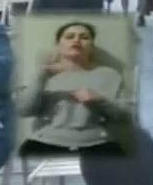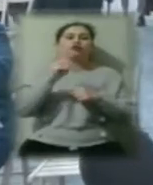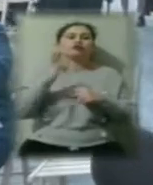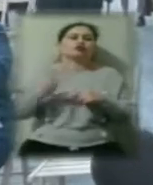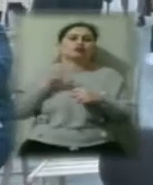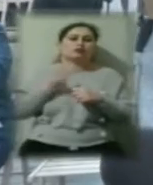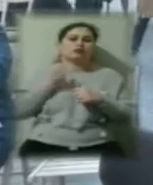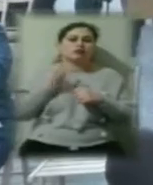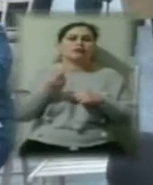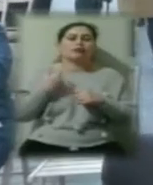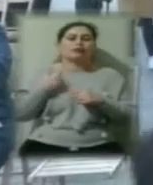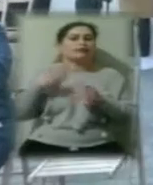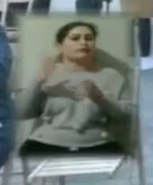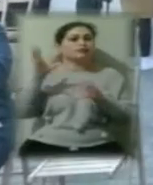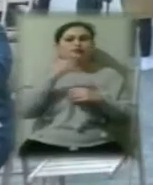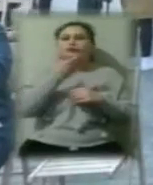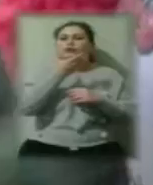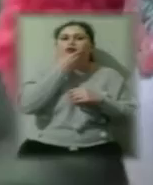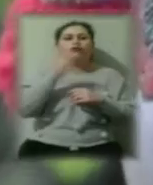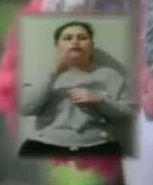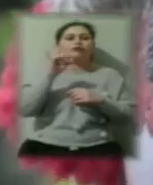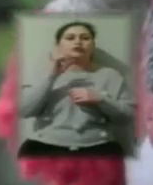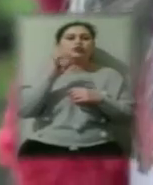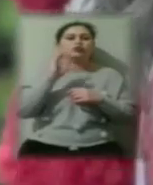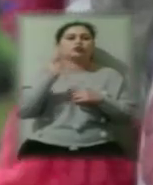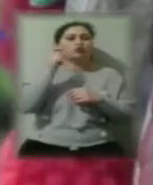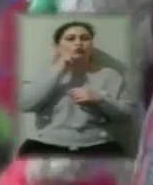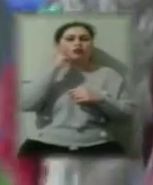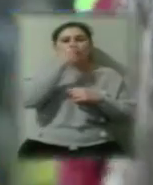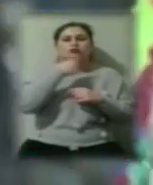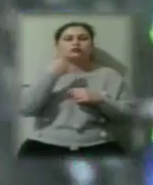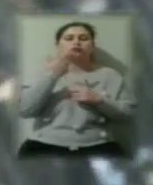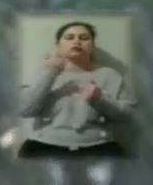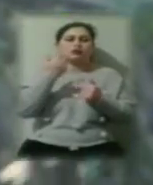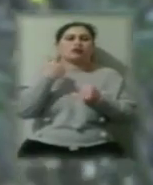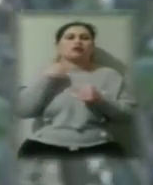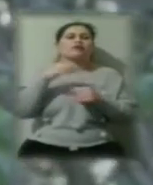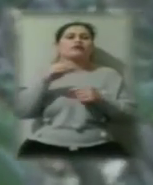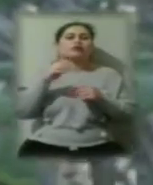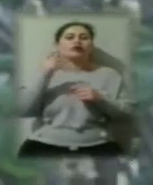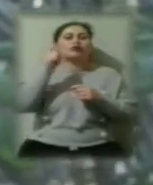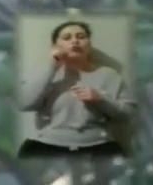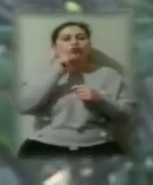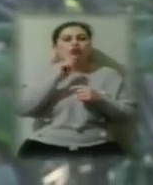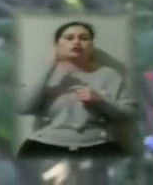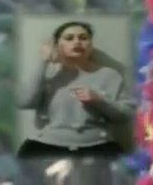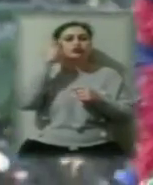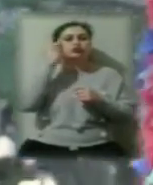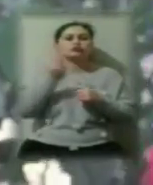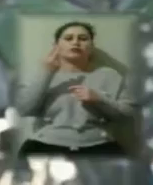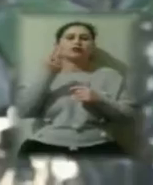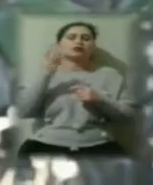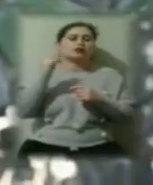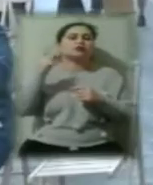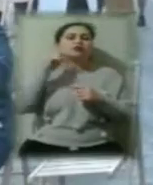бачу, що у вас українські такі візерунки на грим. Так, я використала червоний та чорний кольори, ви знаєте, для